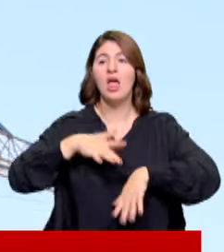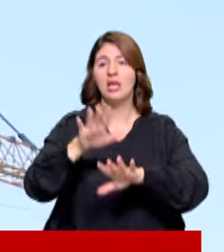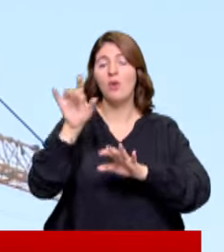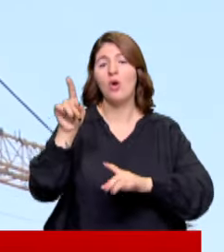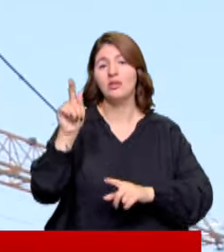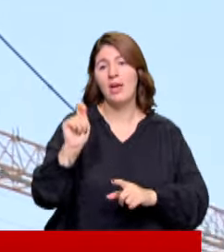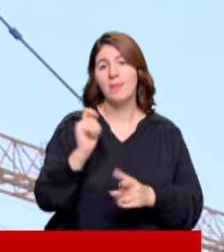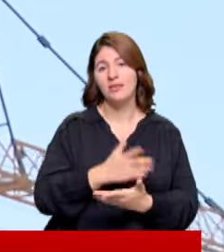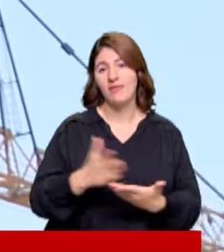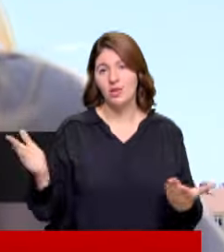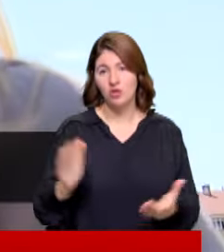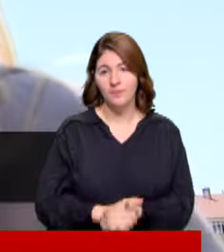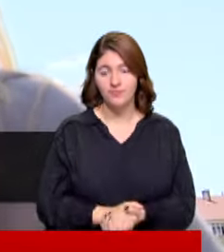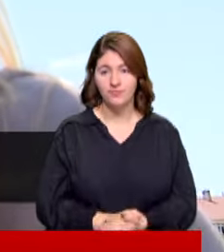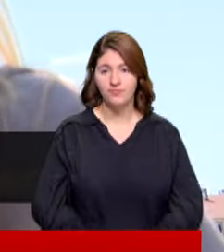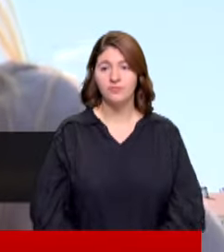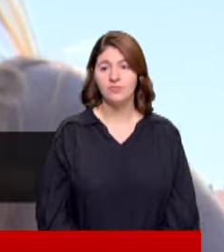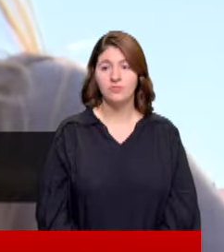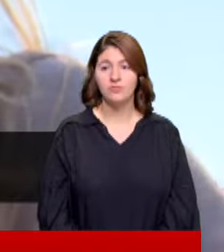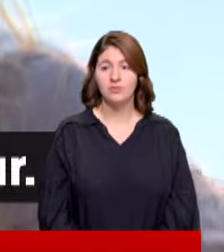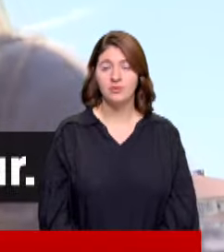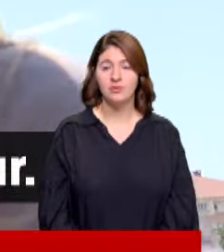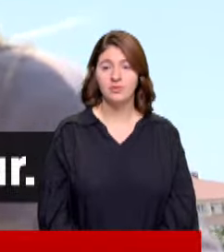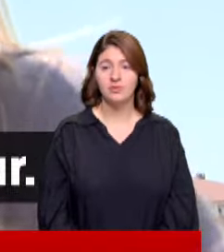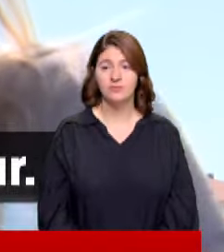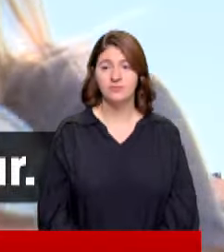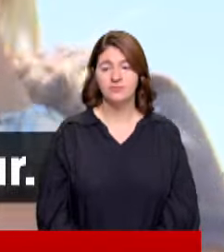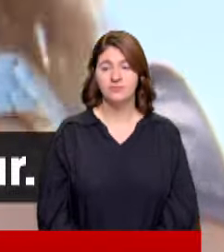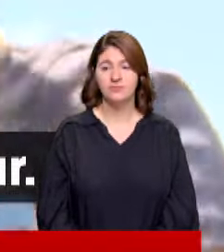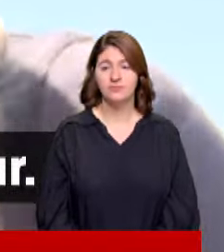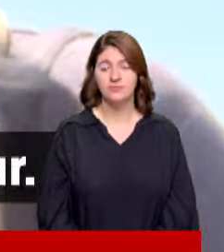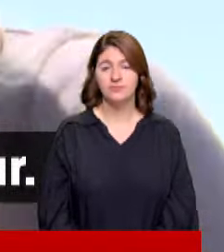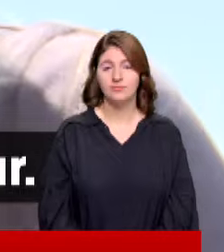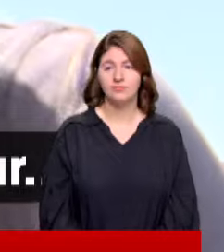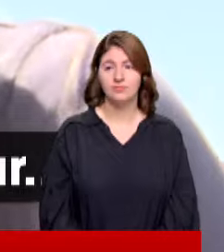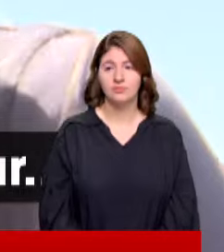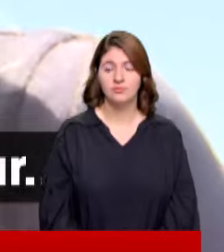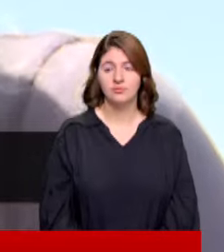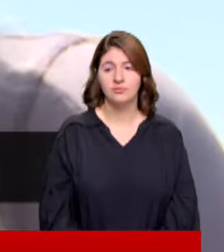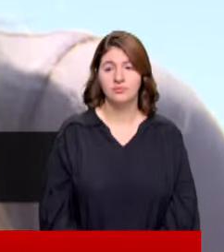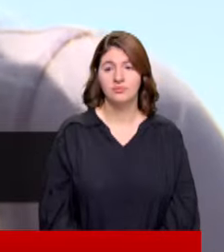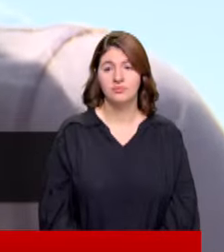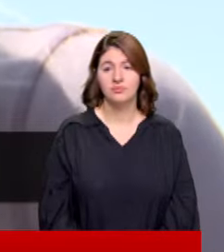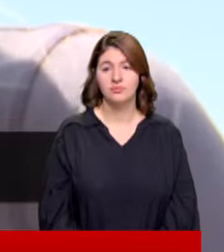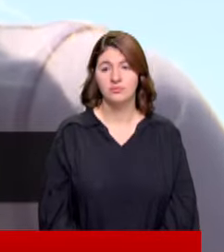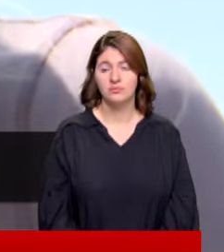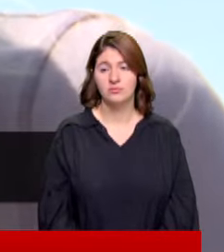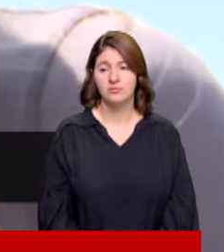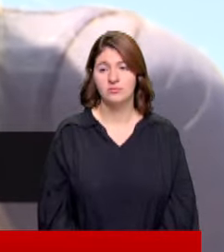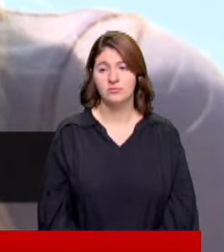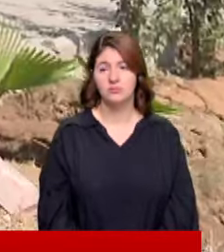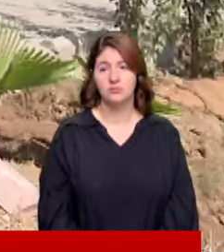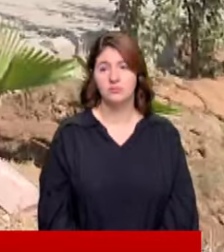eylemlerini orada gerçekleştiriyorlar. Şu an biz kule vincin üzerindeyiz. Haklarımızı gasp ettiler. Haklarımızı alana kadar bu kule vincin